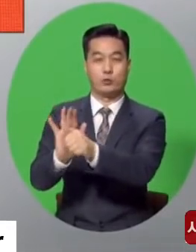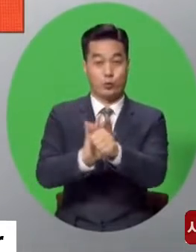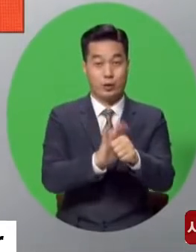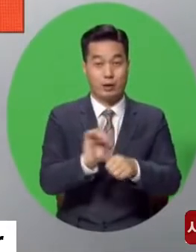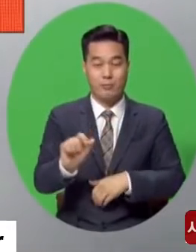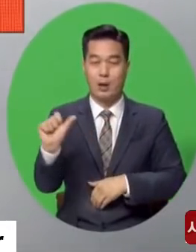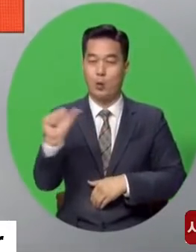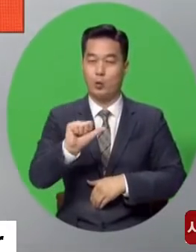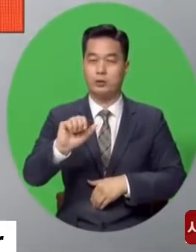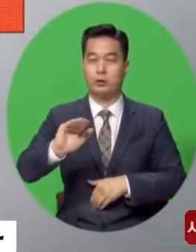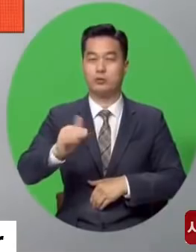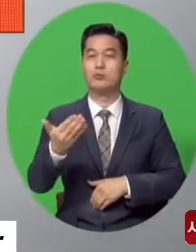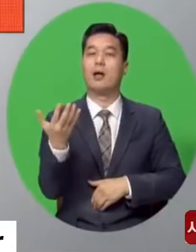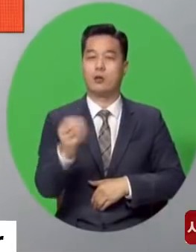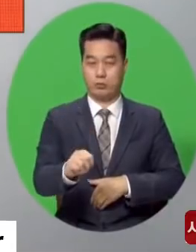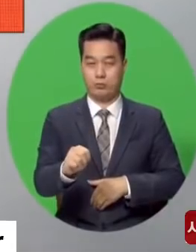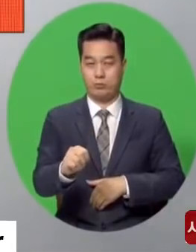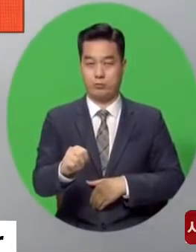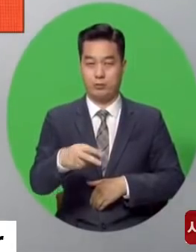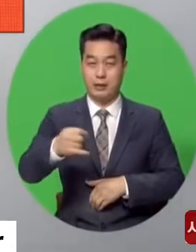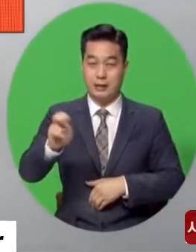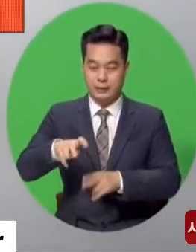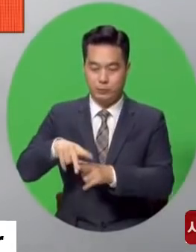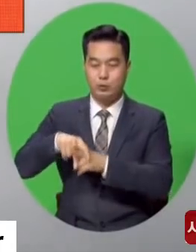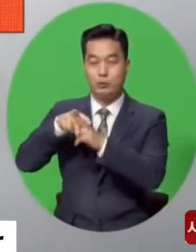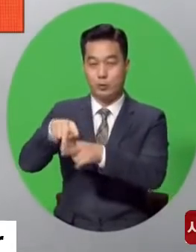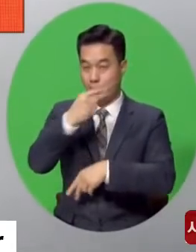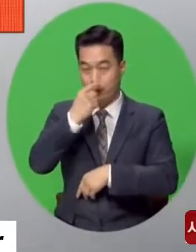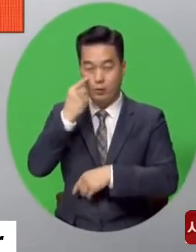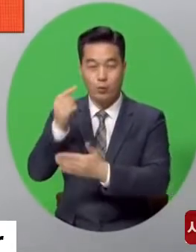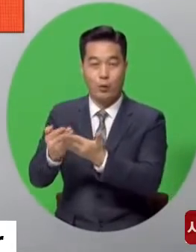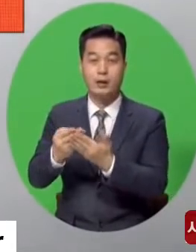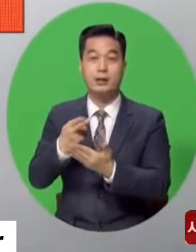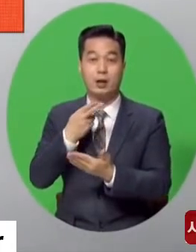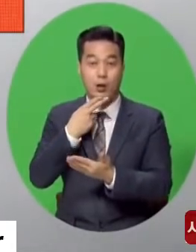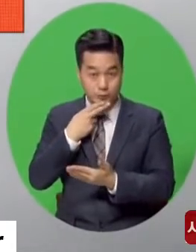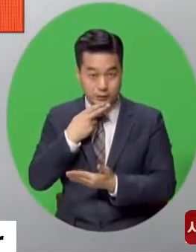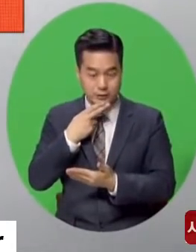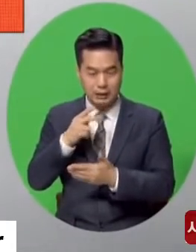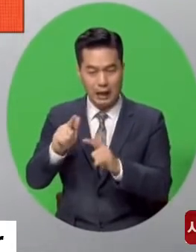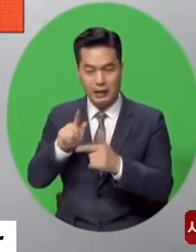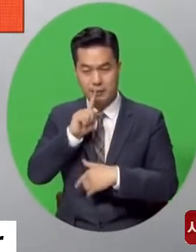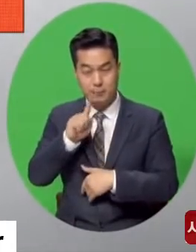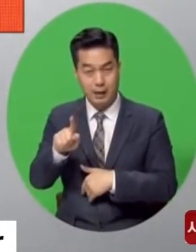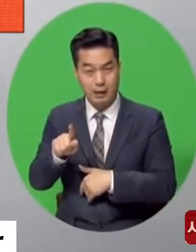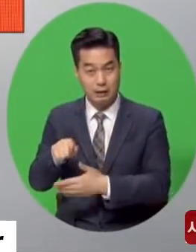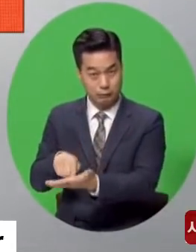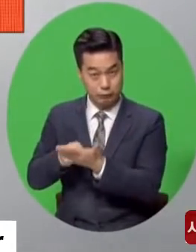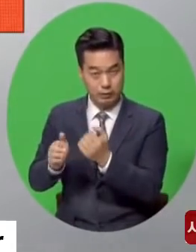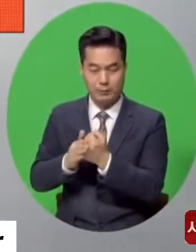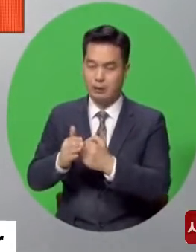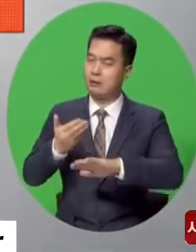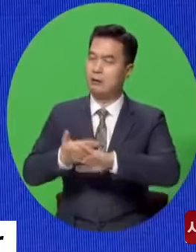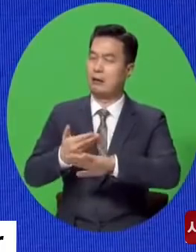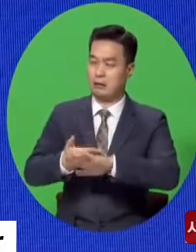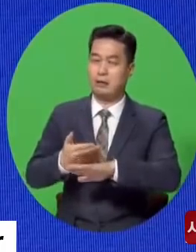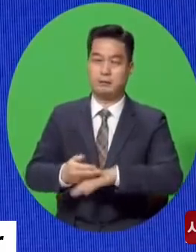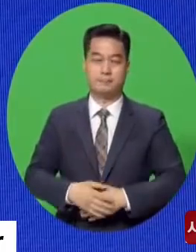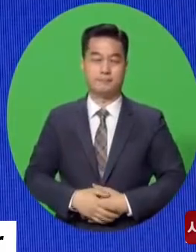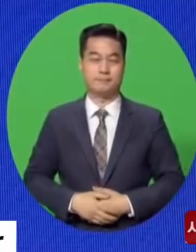추가로 한게 5,900억입니다. 심상정 후보께서 확인하시지 않고 그런 사실이 아닌 얘기를 해서 시작된 일인데 전혀 사실이 아니라